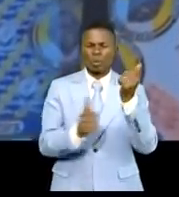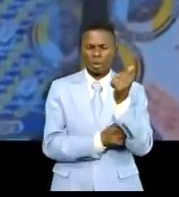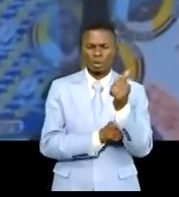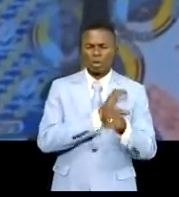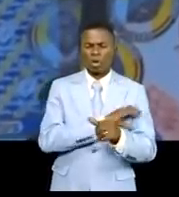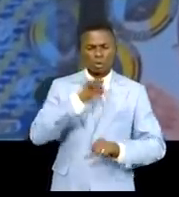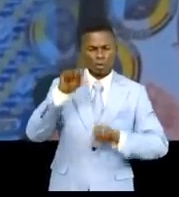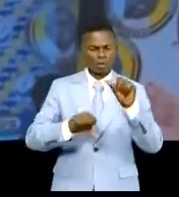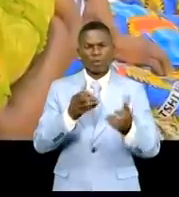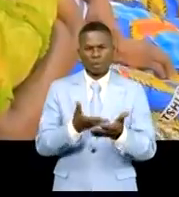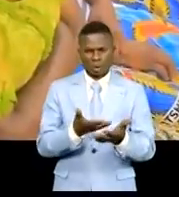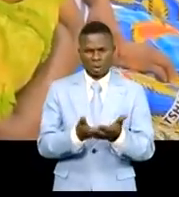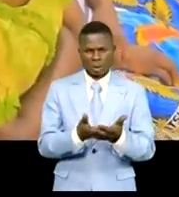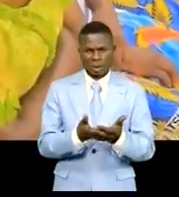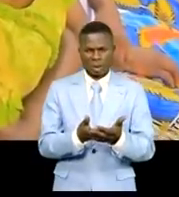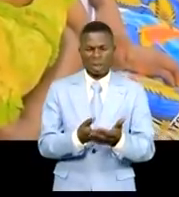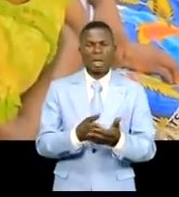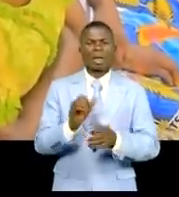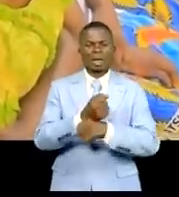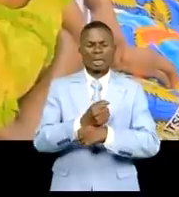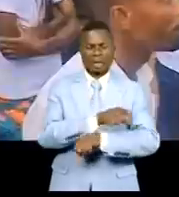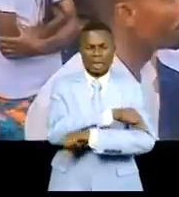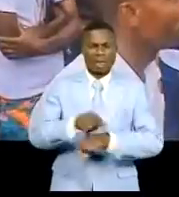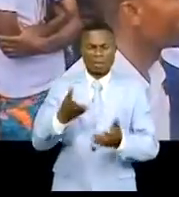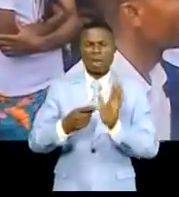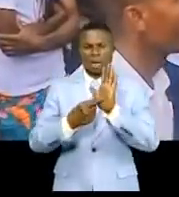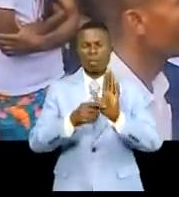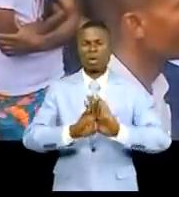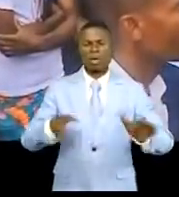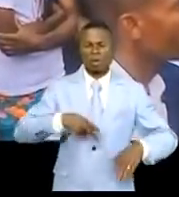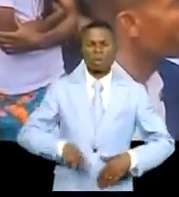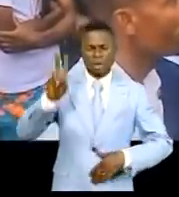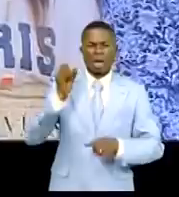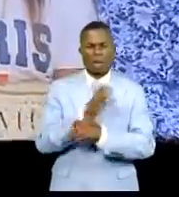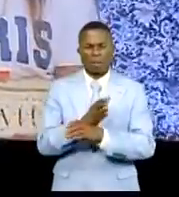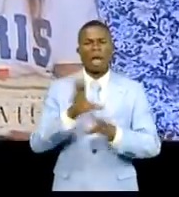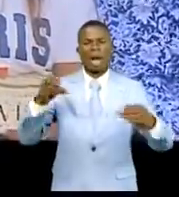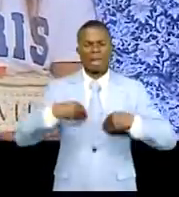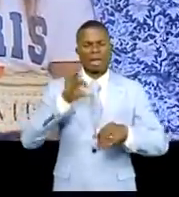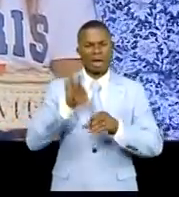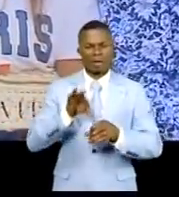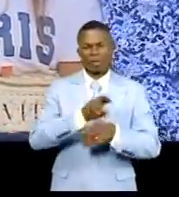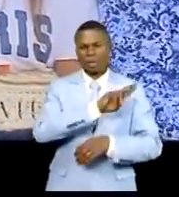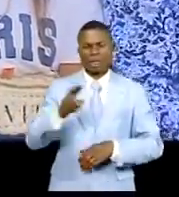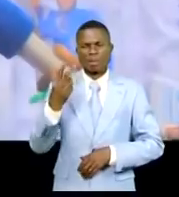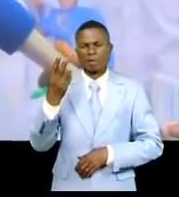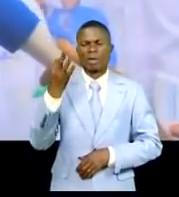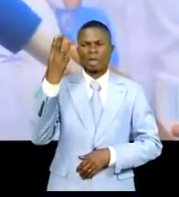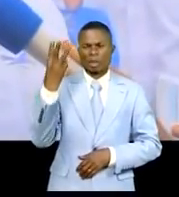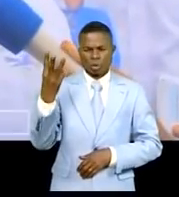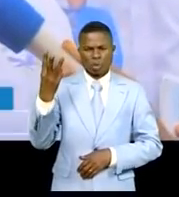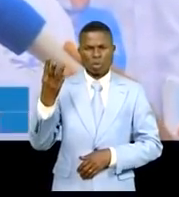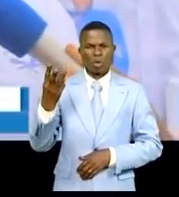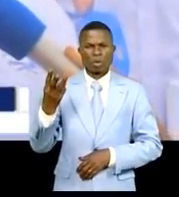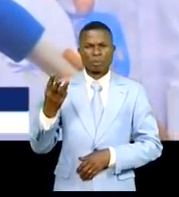les récidivistes. Cette installation prouve à suffisance que l'UDPS est prête pour aller aux élections en 2023.